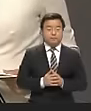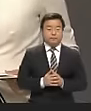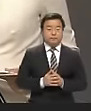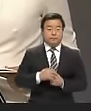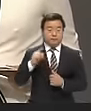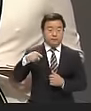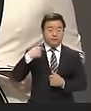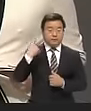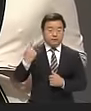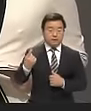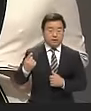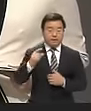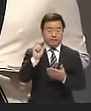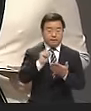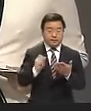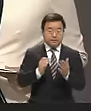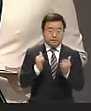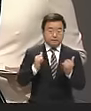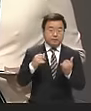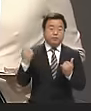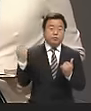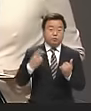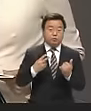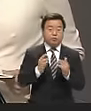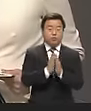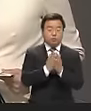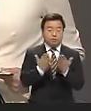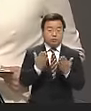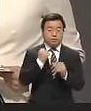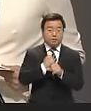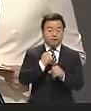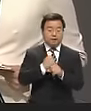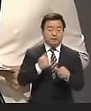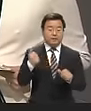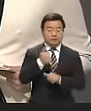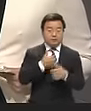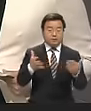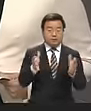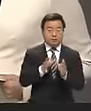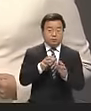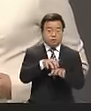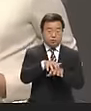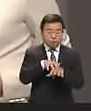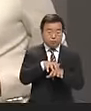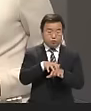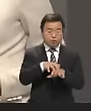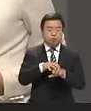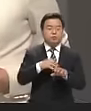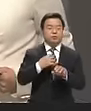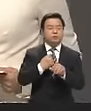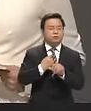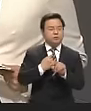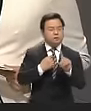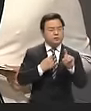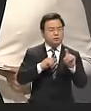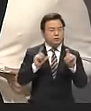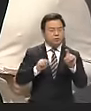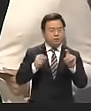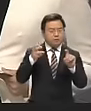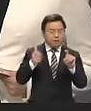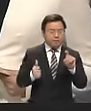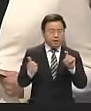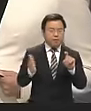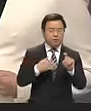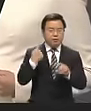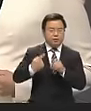그리고 이후 교과서 집필진과 교과용 도서 편찬 심의회를 구성해서이 다음 달 말부터 1년 동안 실질적인